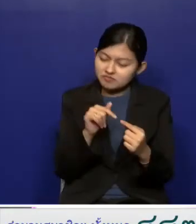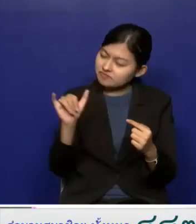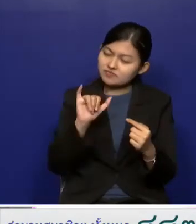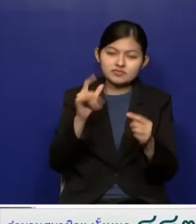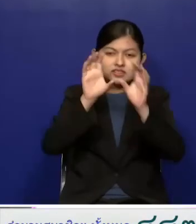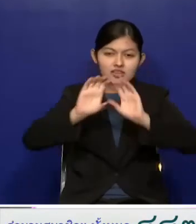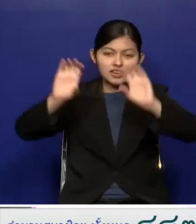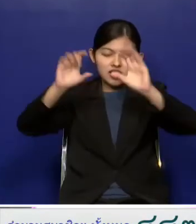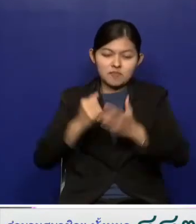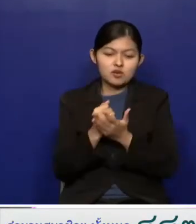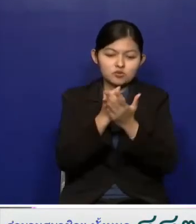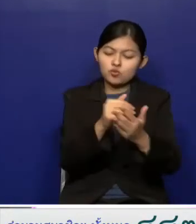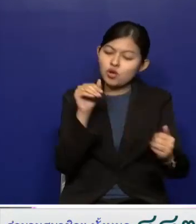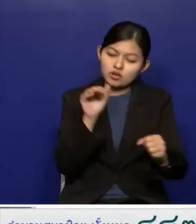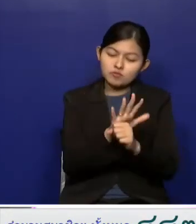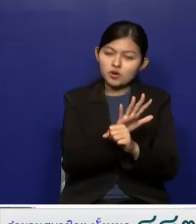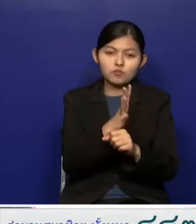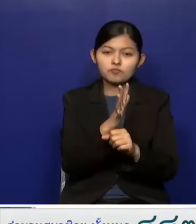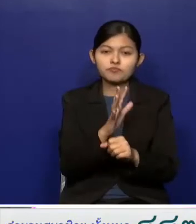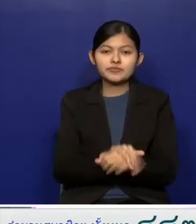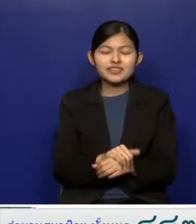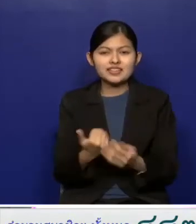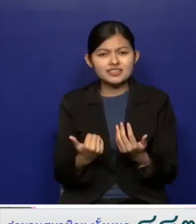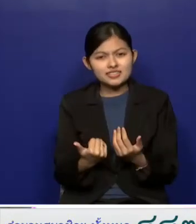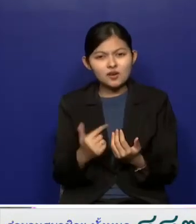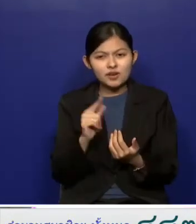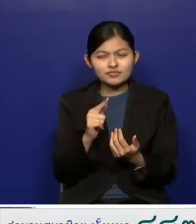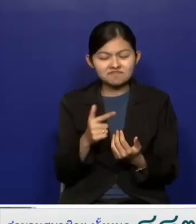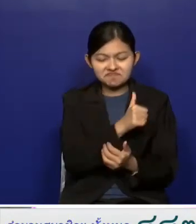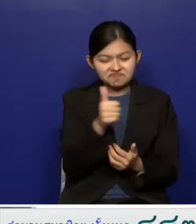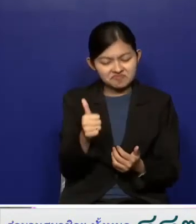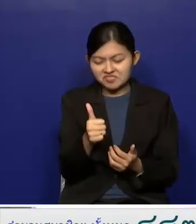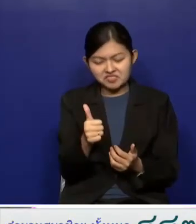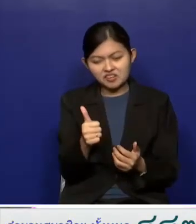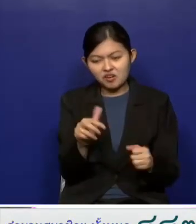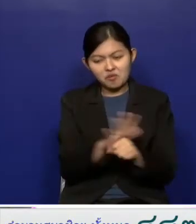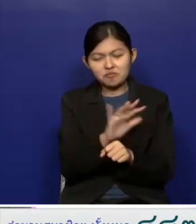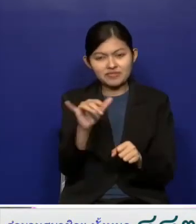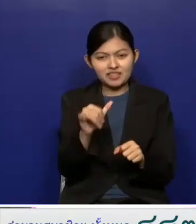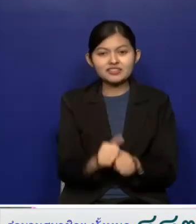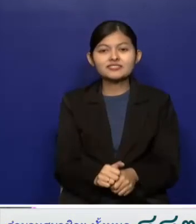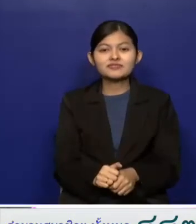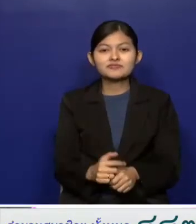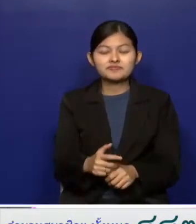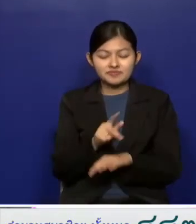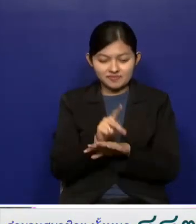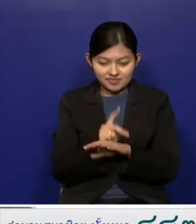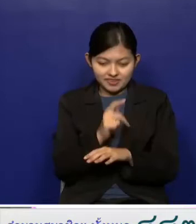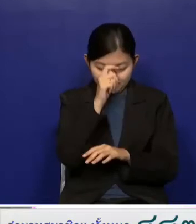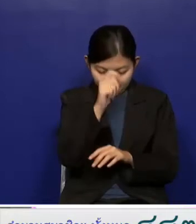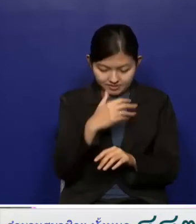จากการลงทะเบียนที่เรียกว่ายังไม่ดีเท่าที่ควรประธานที่เคารพครับผมอยากกราบเรียนว่